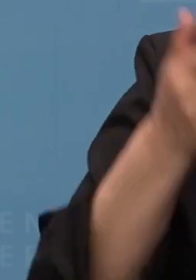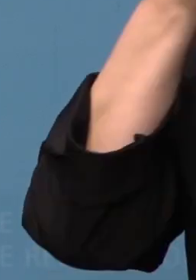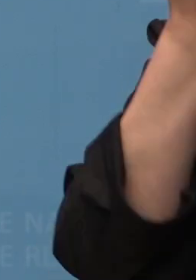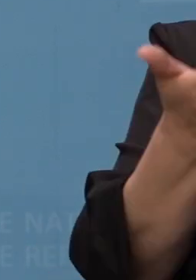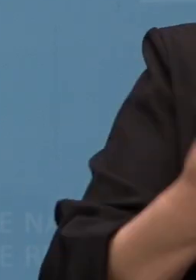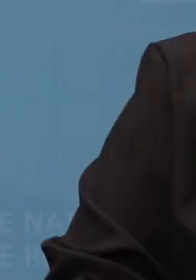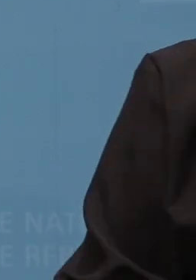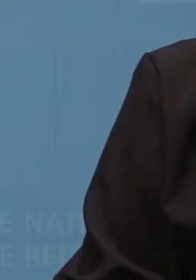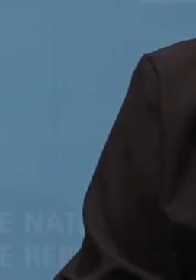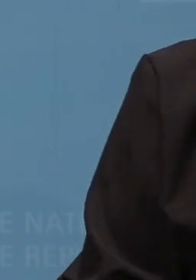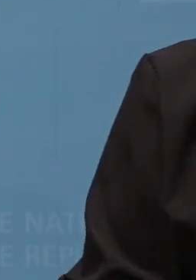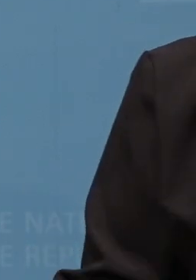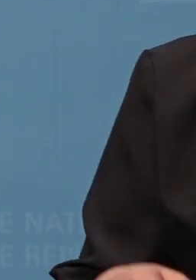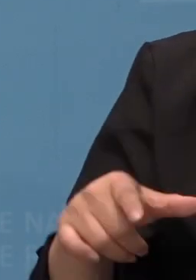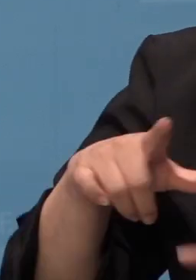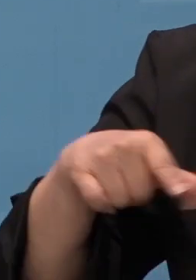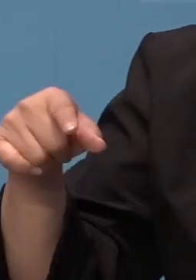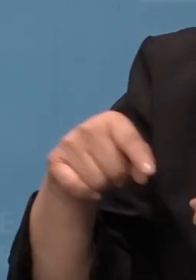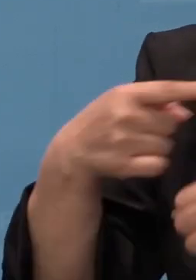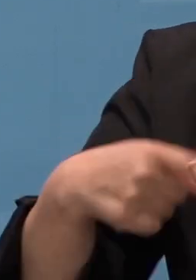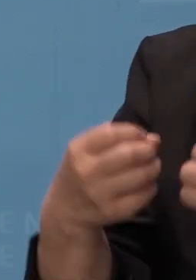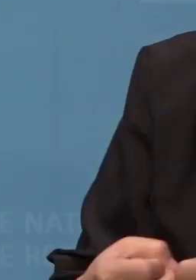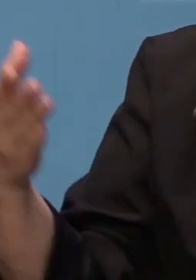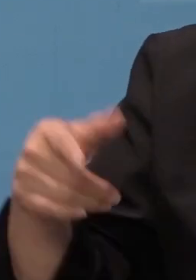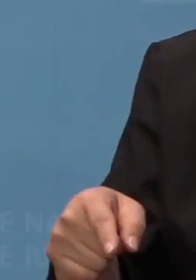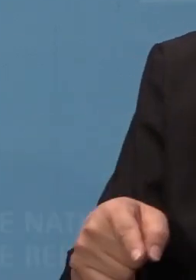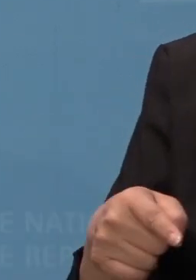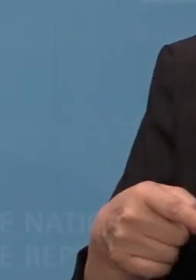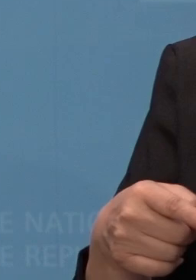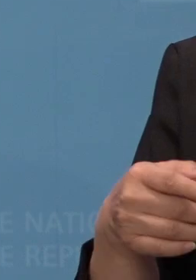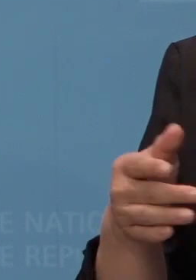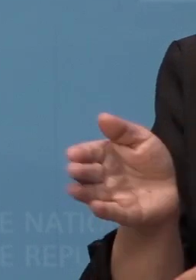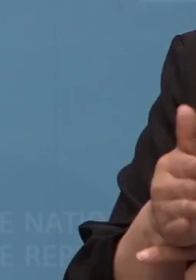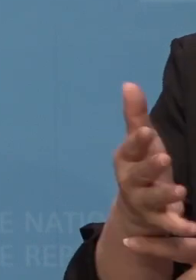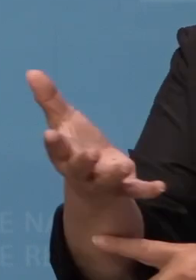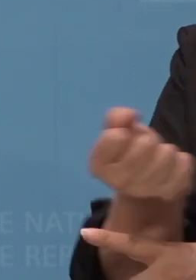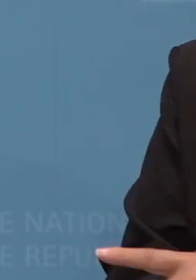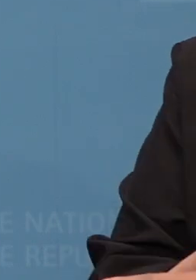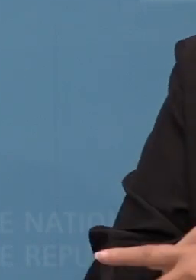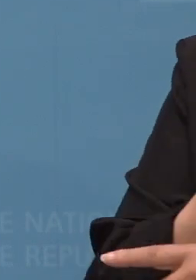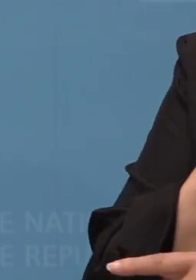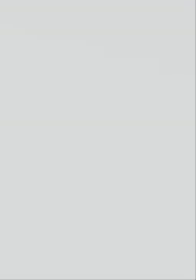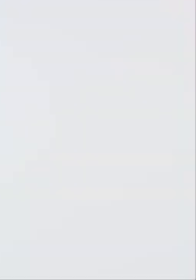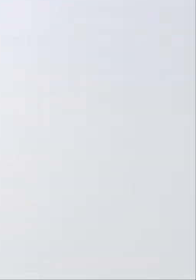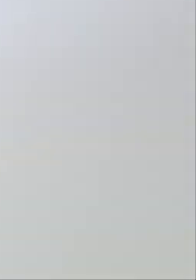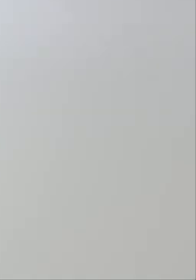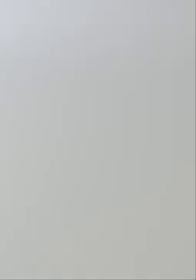후쿠시마산 수산물이 국내에 들어올 일은 정말로 없습니까?